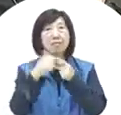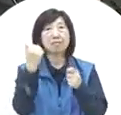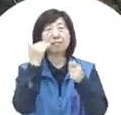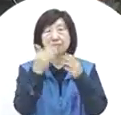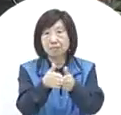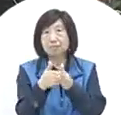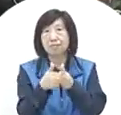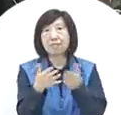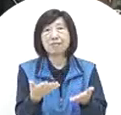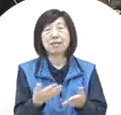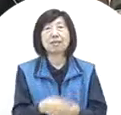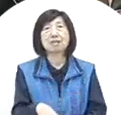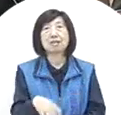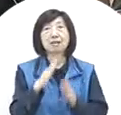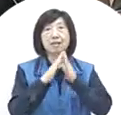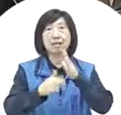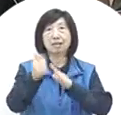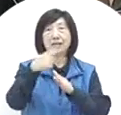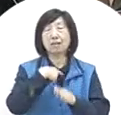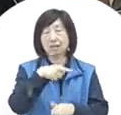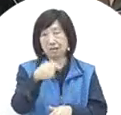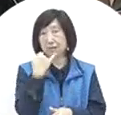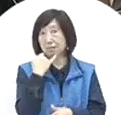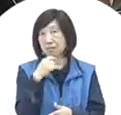要，市长，我具体建议可以吗？